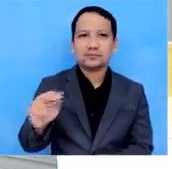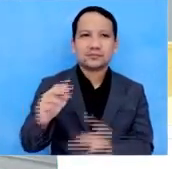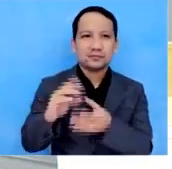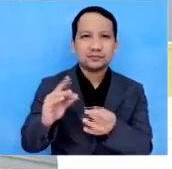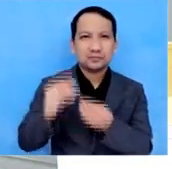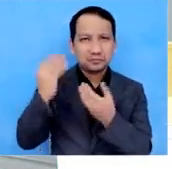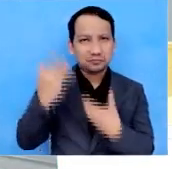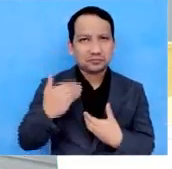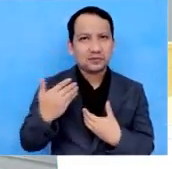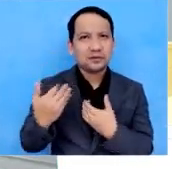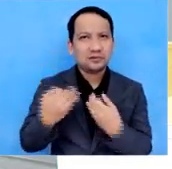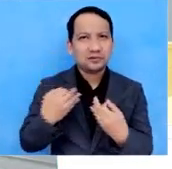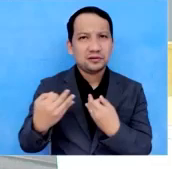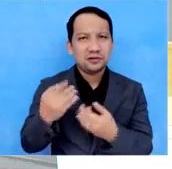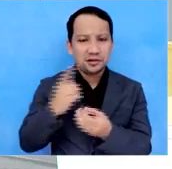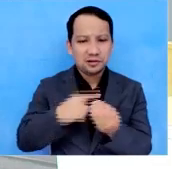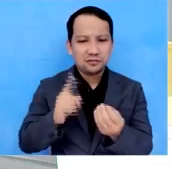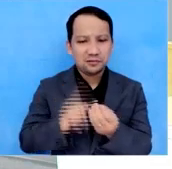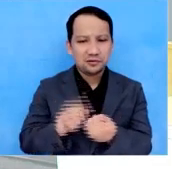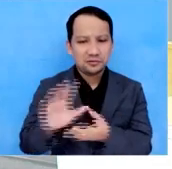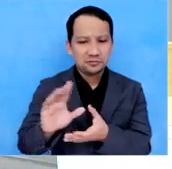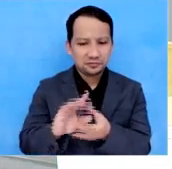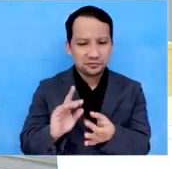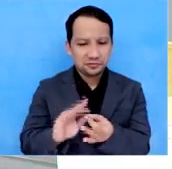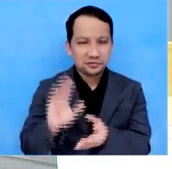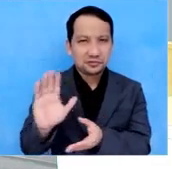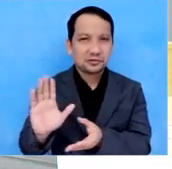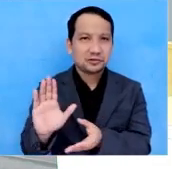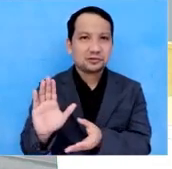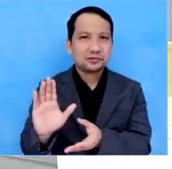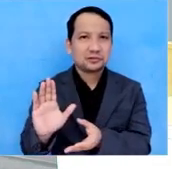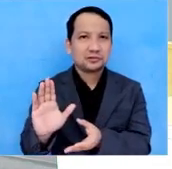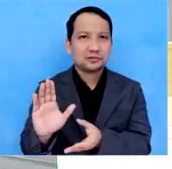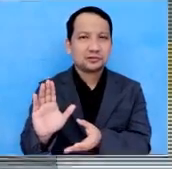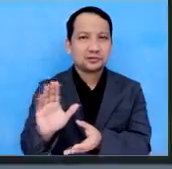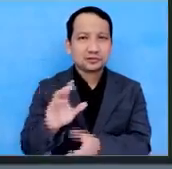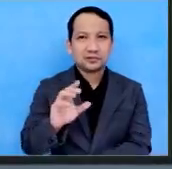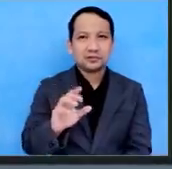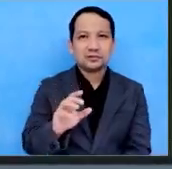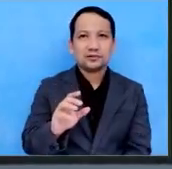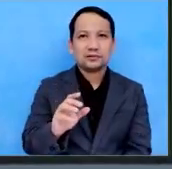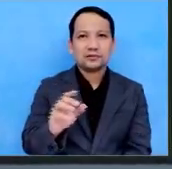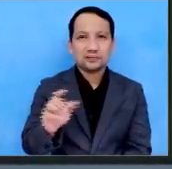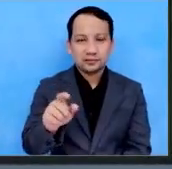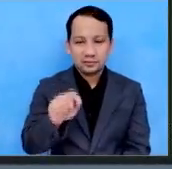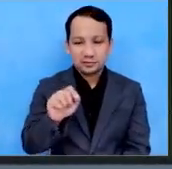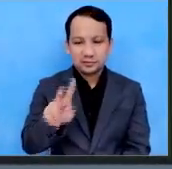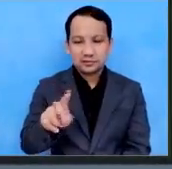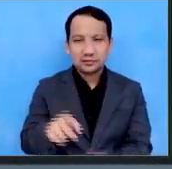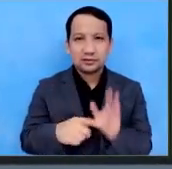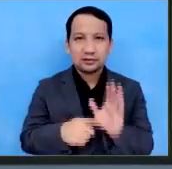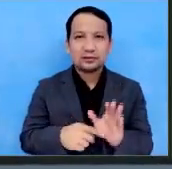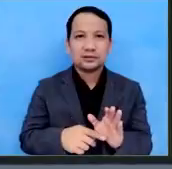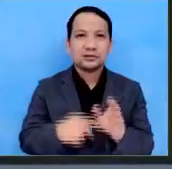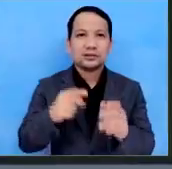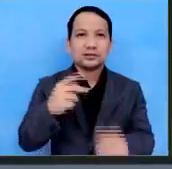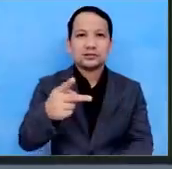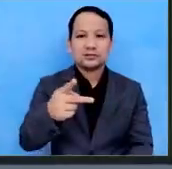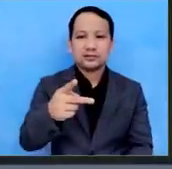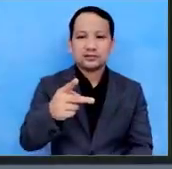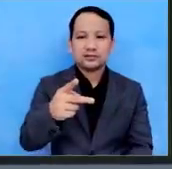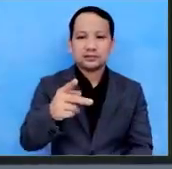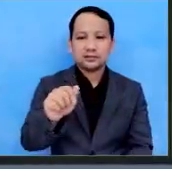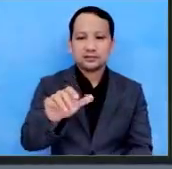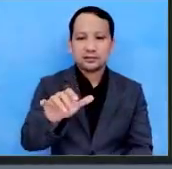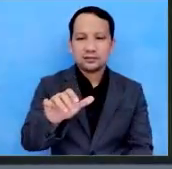kung ano yung ano niya, kwento niya doon sa sitcom. Okay, yung Kalye Queens po, about friendship siya,